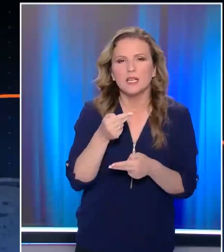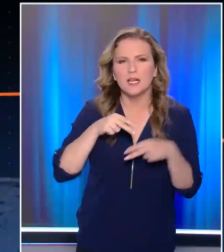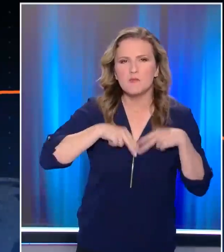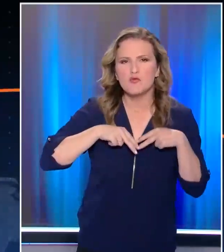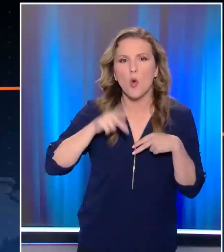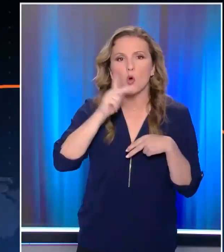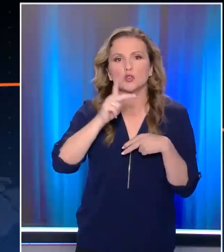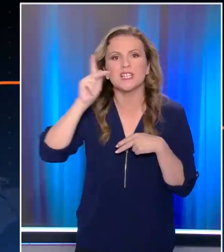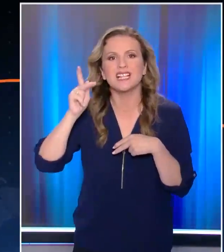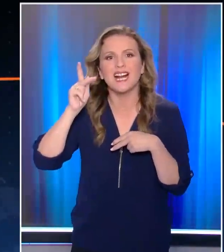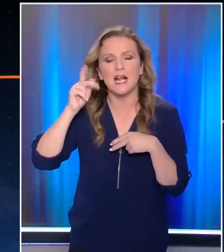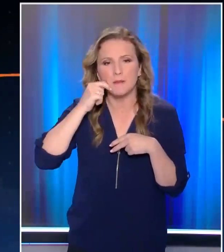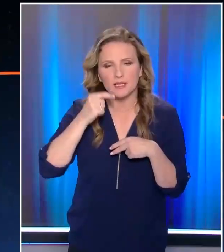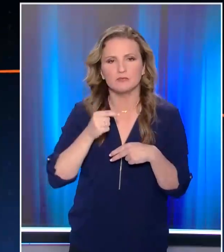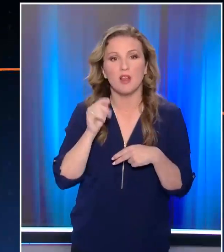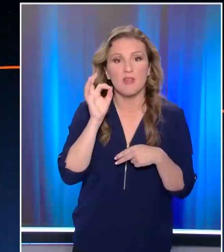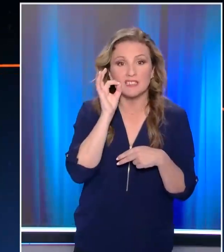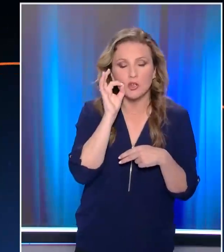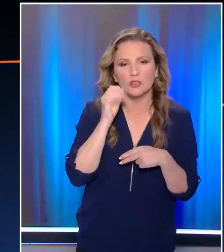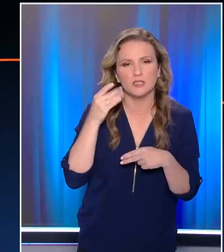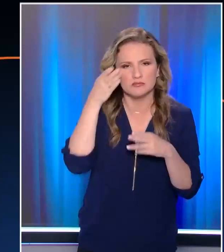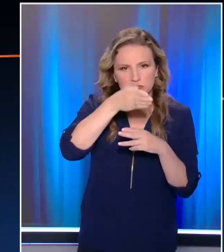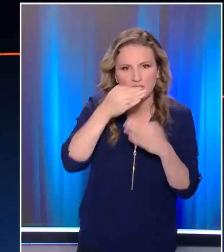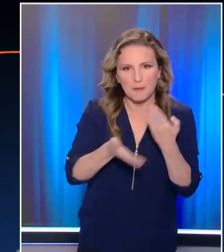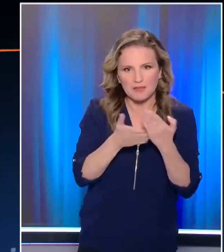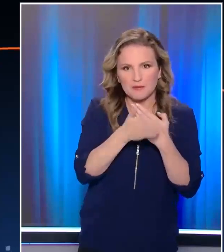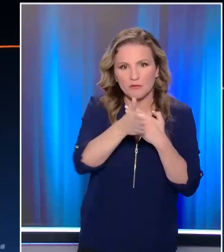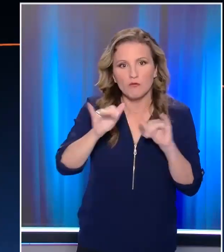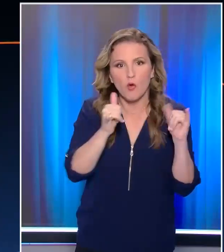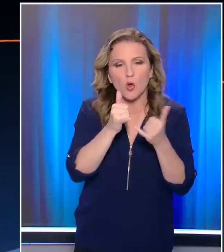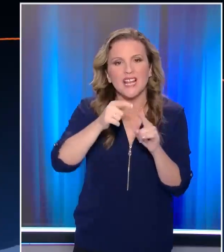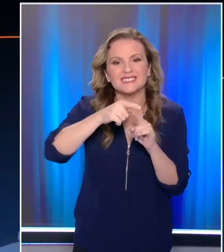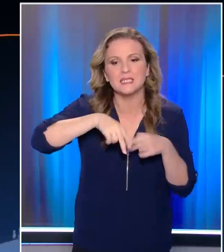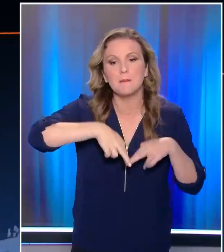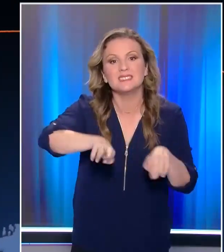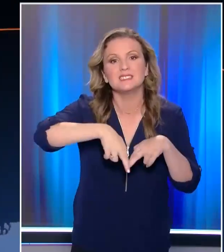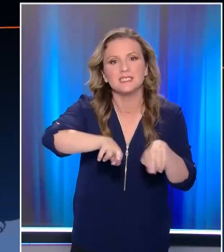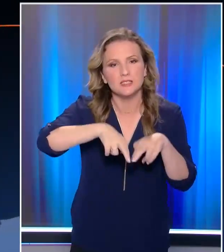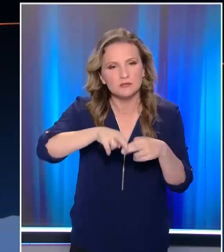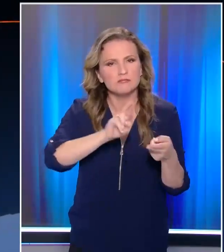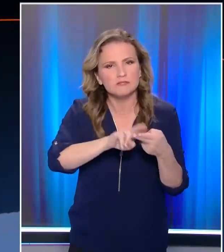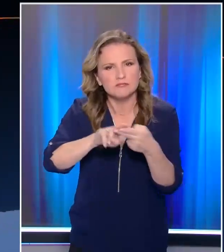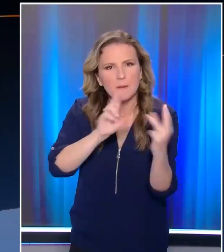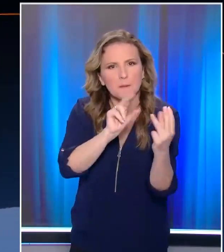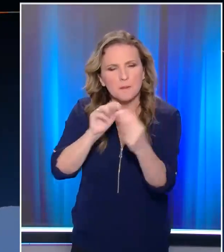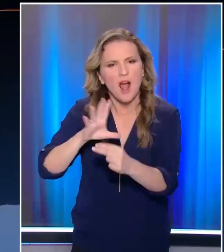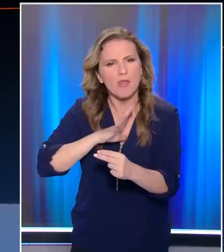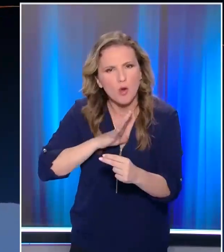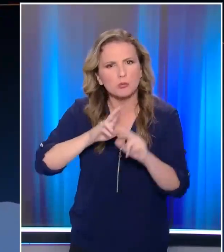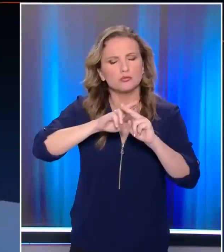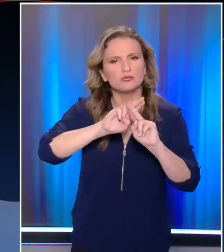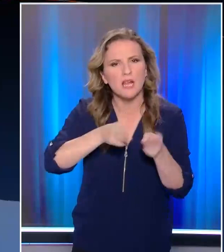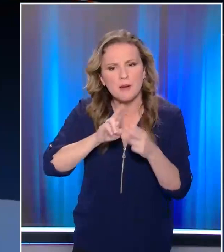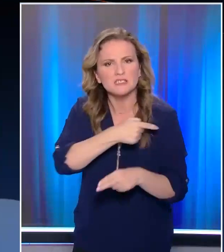Στη Θεσσαλονίκη έφτασε το βράδυ του Σαββάτου και ξεκίνησε την επίσκεψή του με βόλτα στην οδό Τσιμισκή, όπου είχε την ευκαιρία να συνομιλήσει με πολίτες και επιχειρηματίες